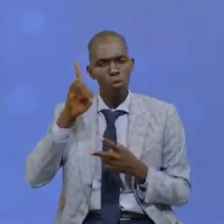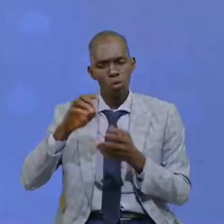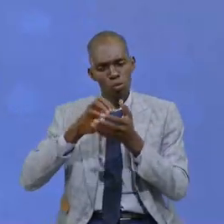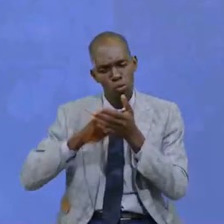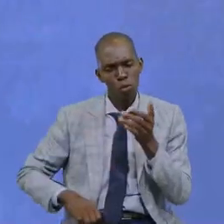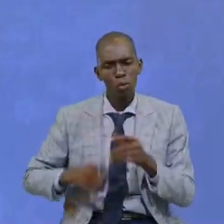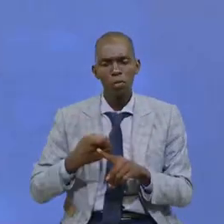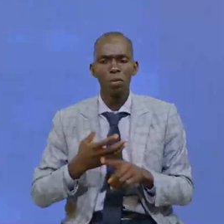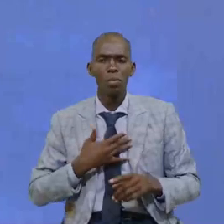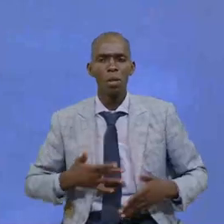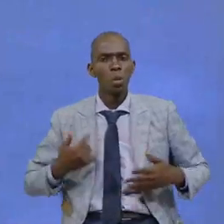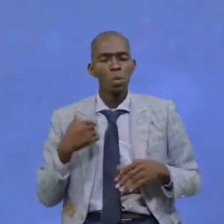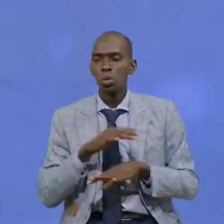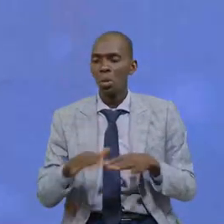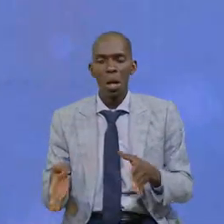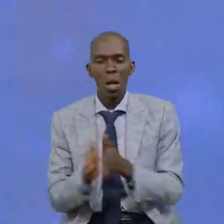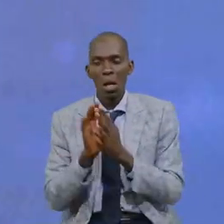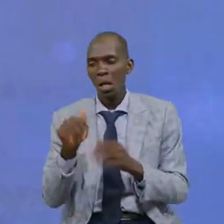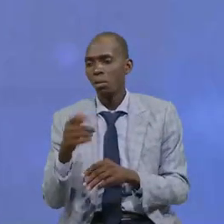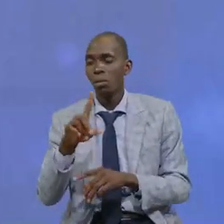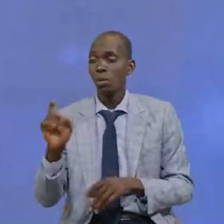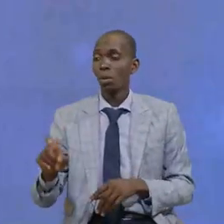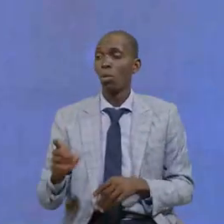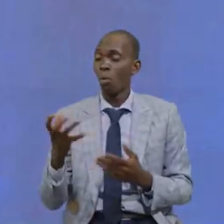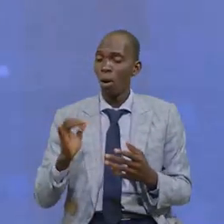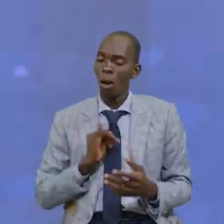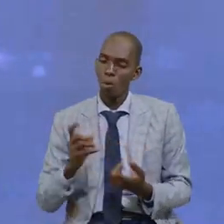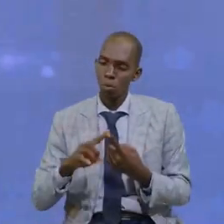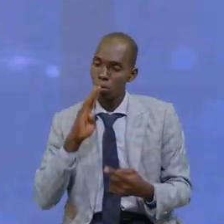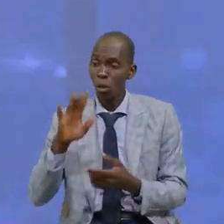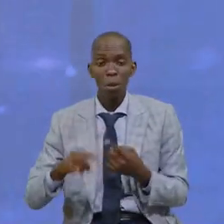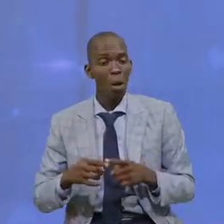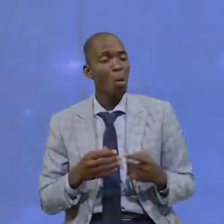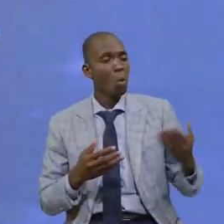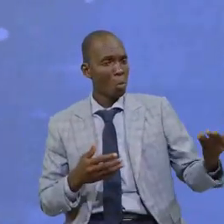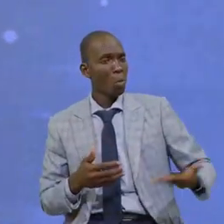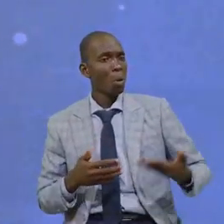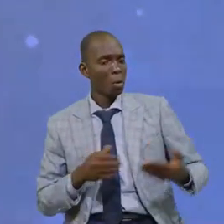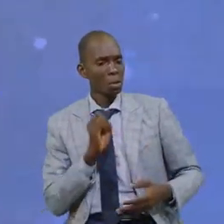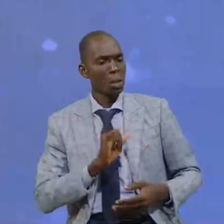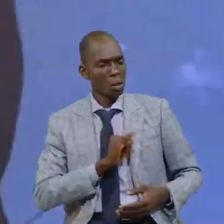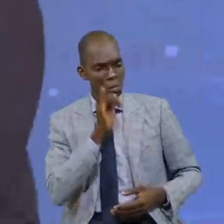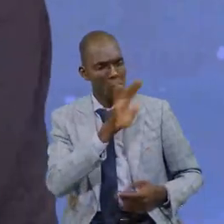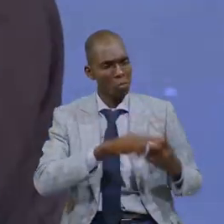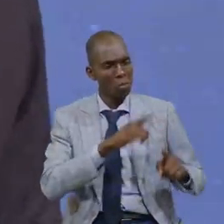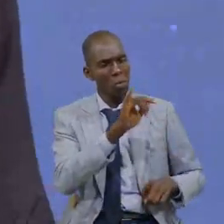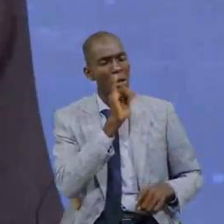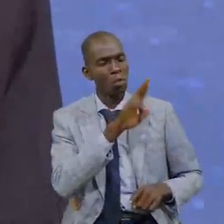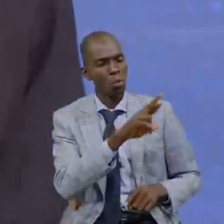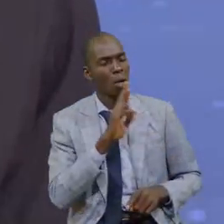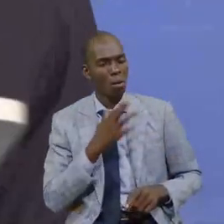veux soustraire quelque chose de ma vie? On ne pose pas de questions. Je veux être ton ami. Oui, tu es mon ami maintenant. Je suis ton